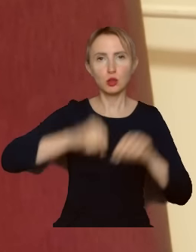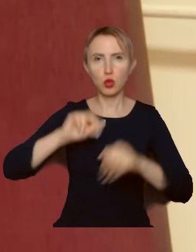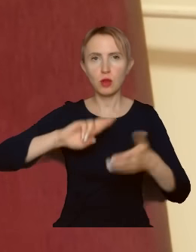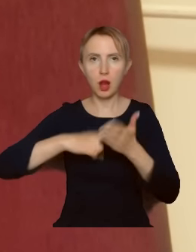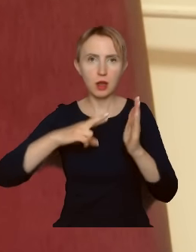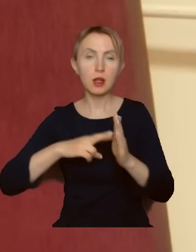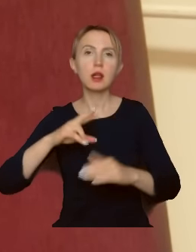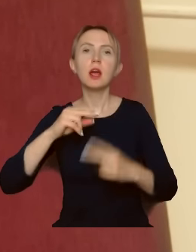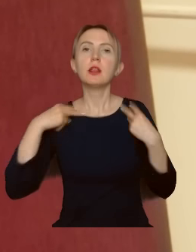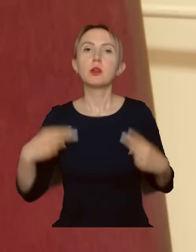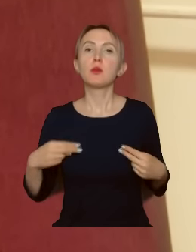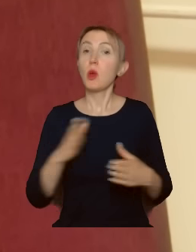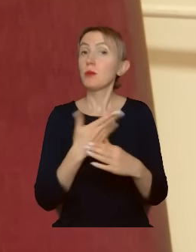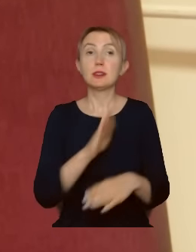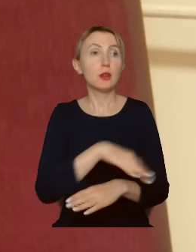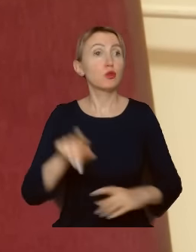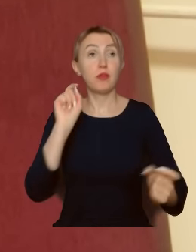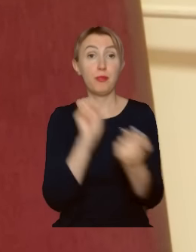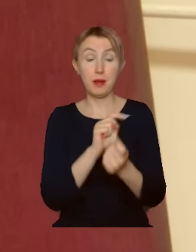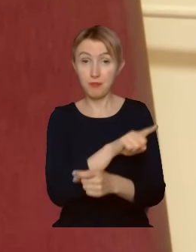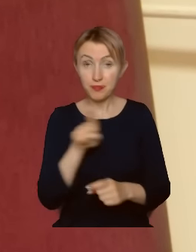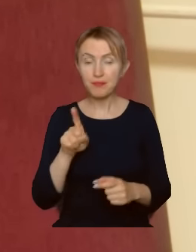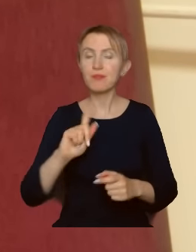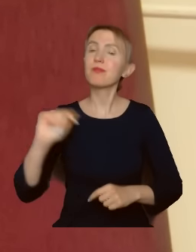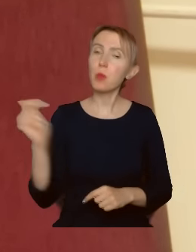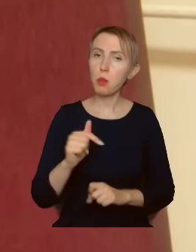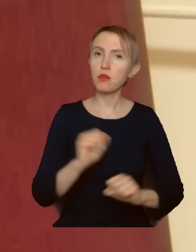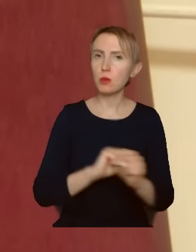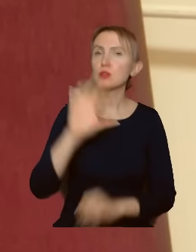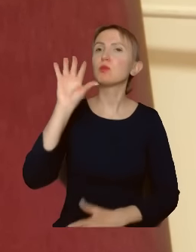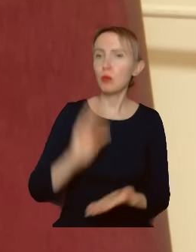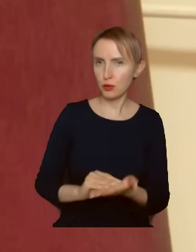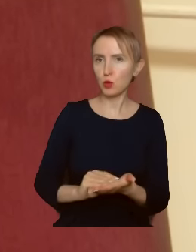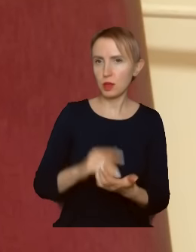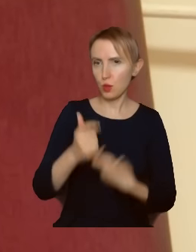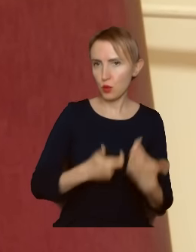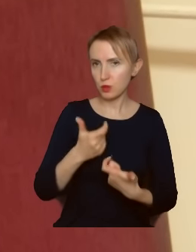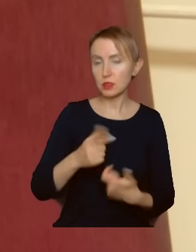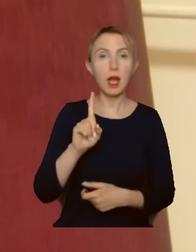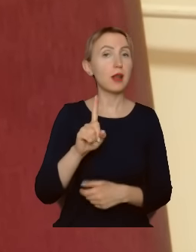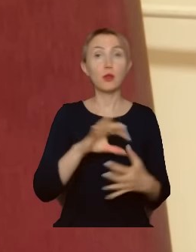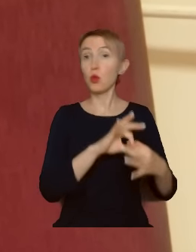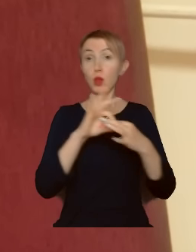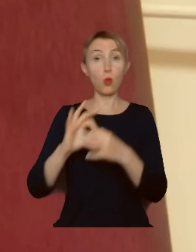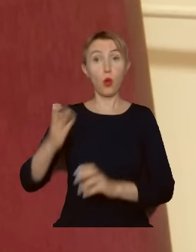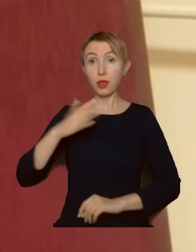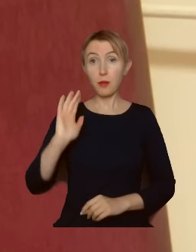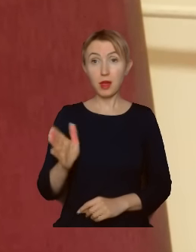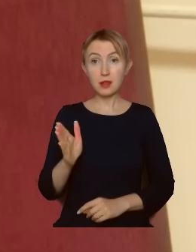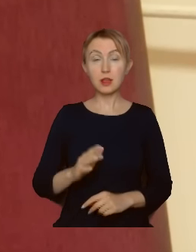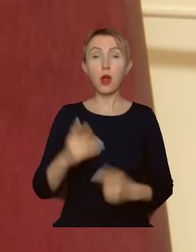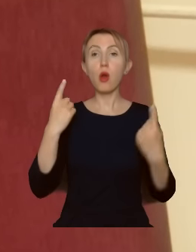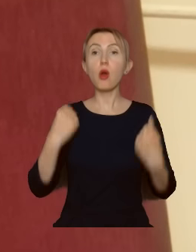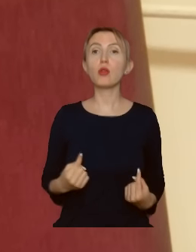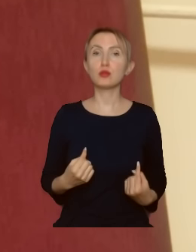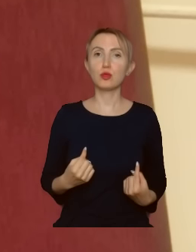trybunały międzynarodowe powinny odbyć się ponownie przy czym nie dotyczyć to będzie osób